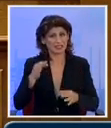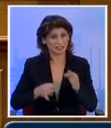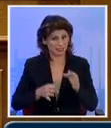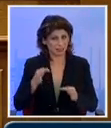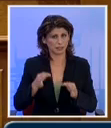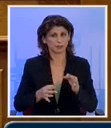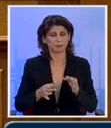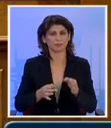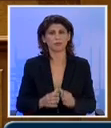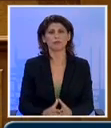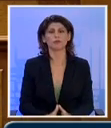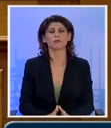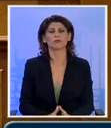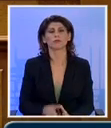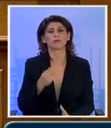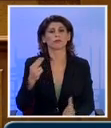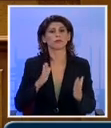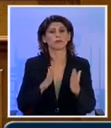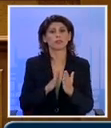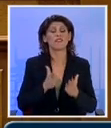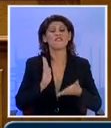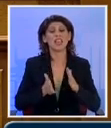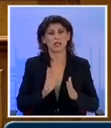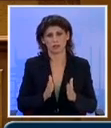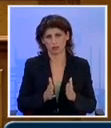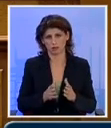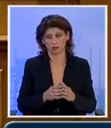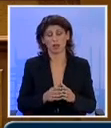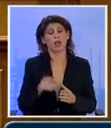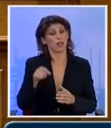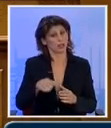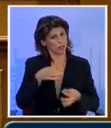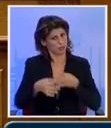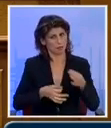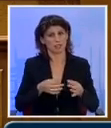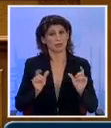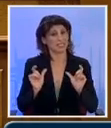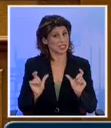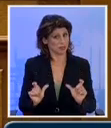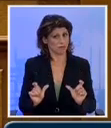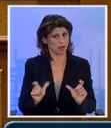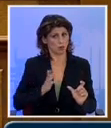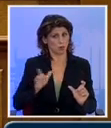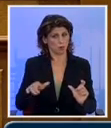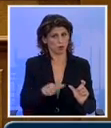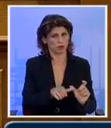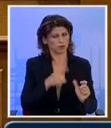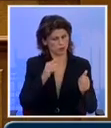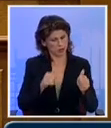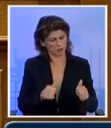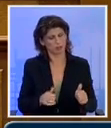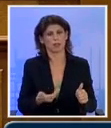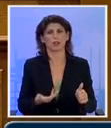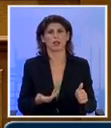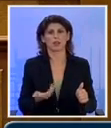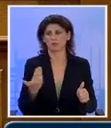συζήτηση για το θέμα της αντιμετώπισης της βίας, όπου και θα μιλήσουμε για την ασφάλεια του πολίτη. Της προανήγγειλα άλλωστε